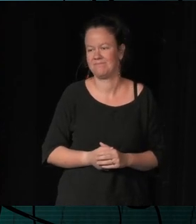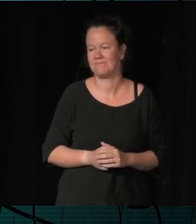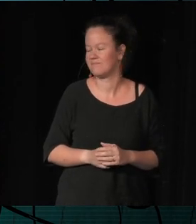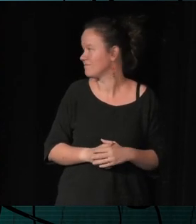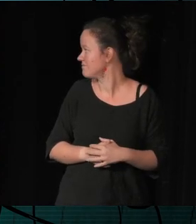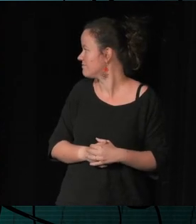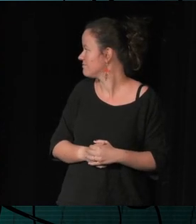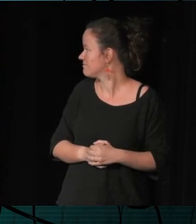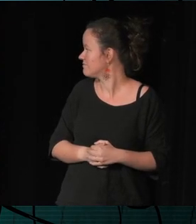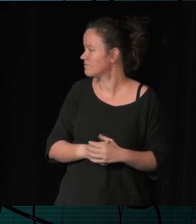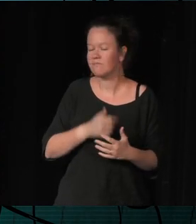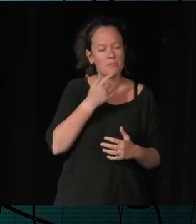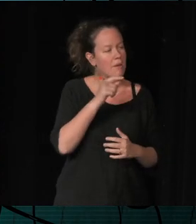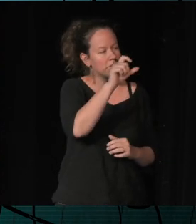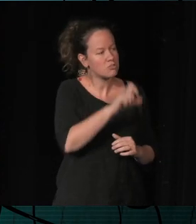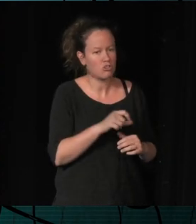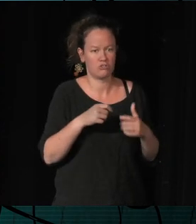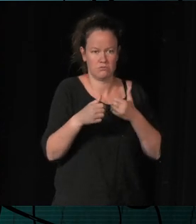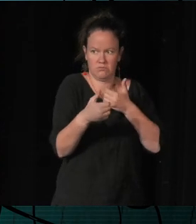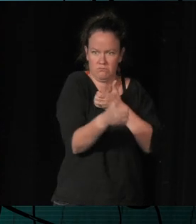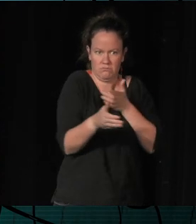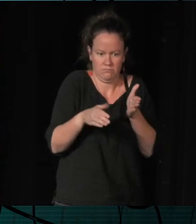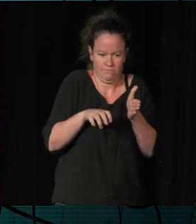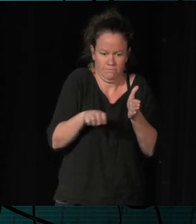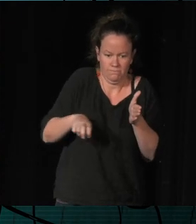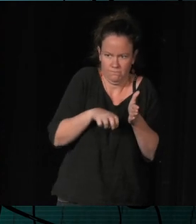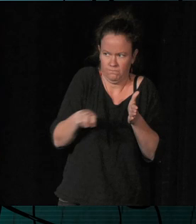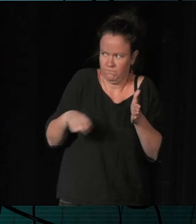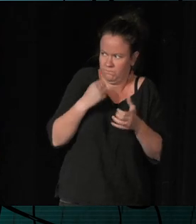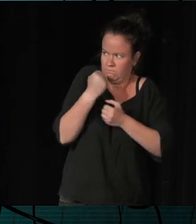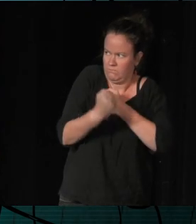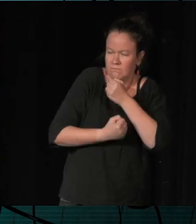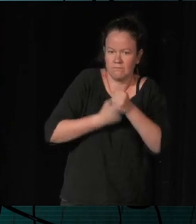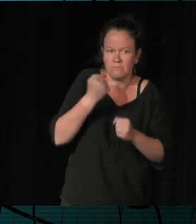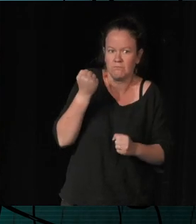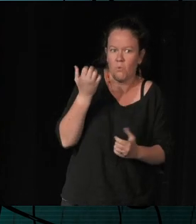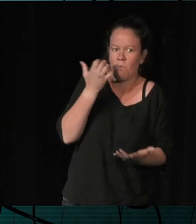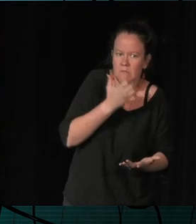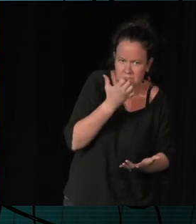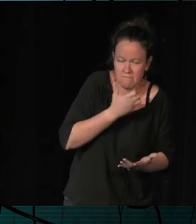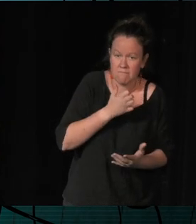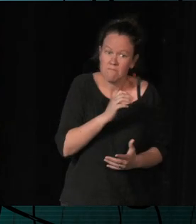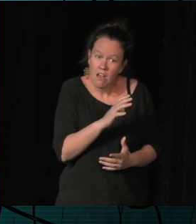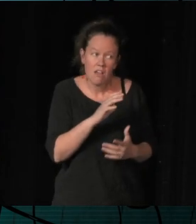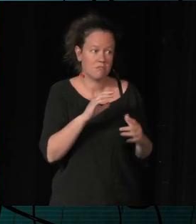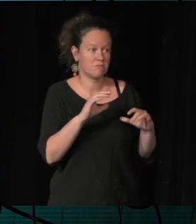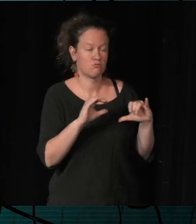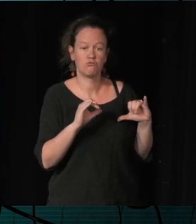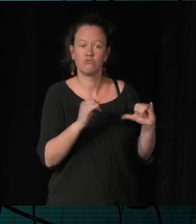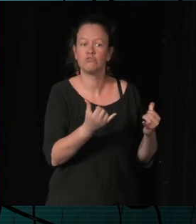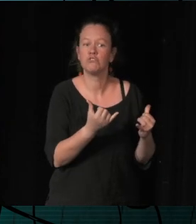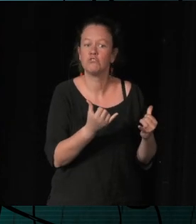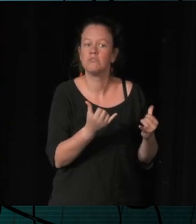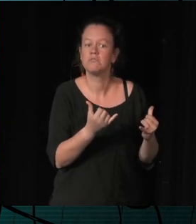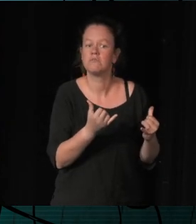idée d'enfermement de la pierre des manières. Est-ce que dans l'imaginaire collectif, un jeu narratif n'a pas forcément des décors, enfin, a justement des